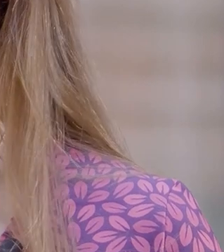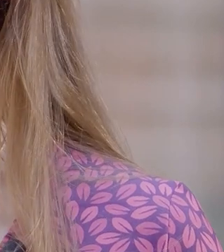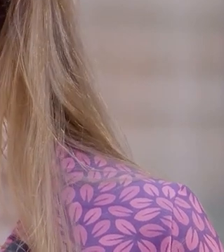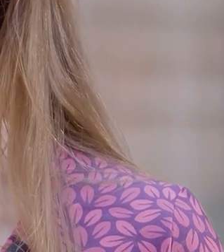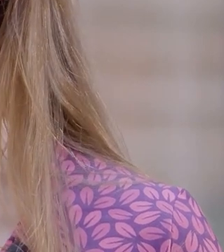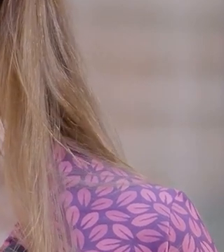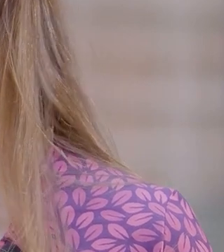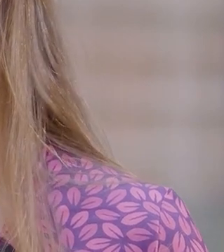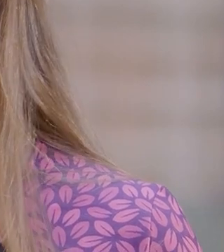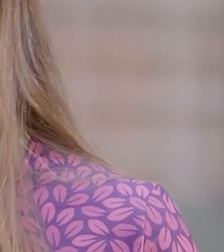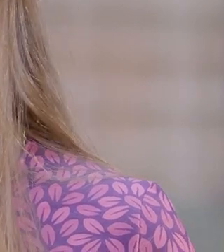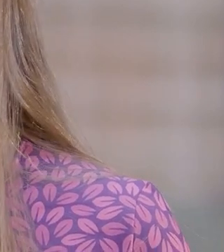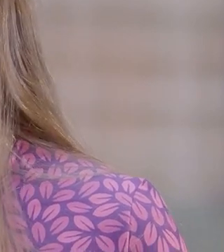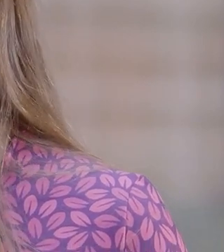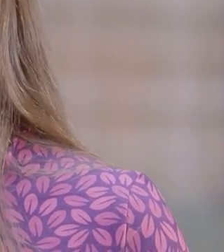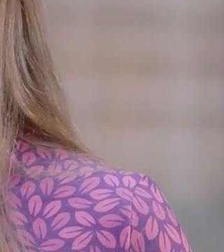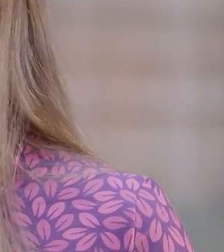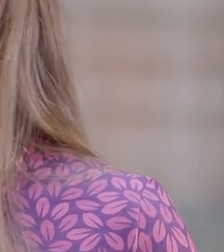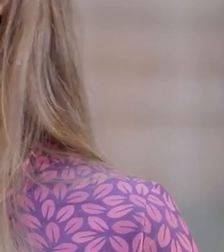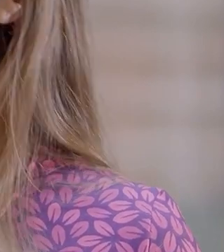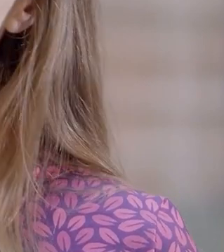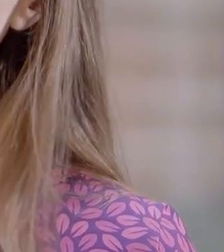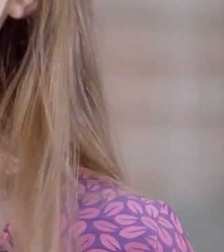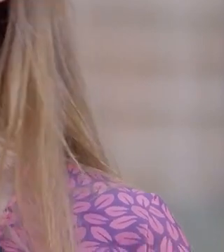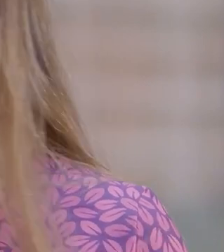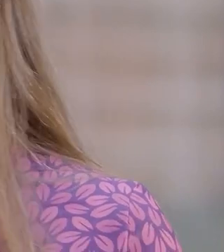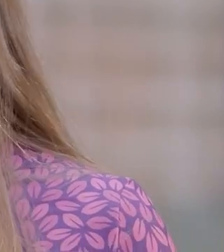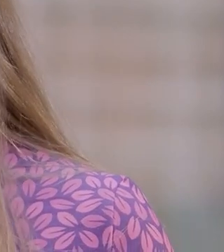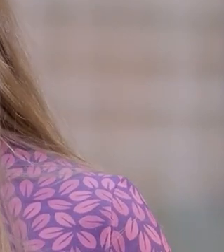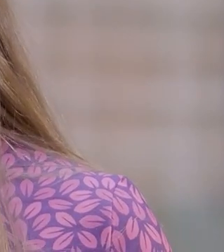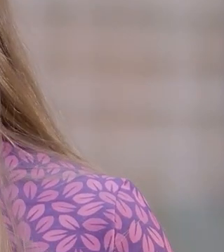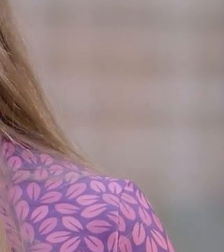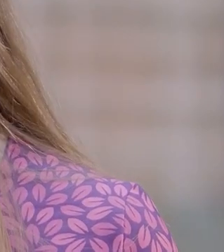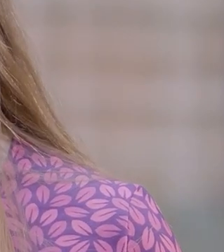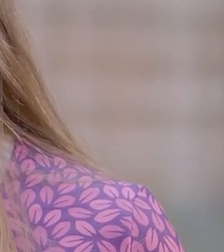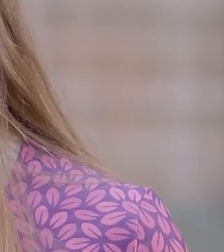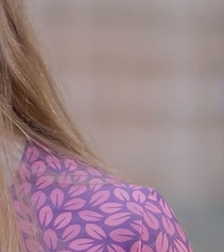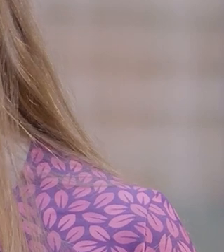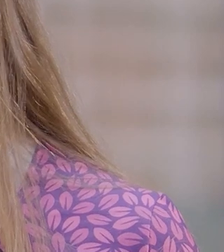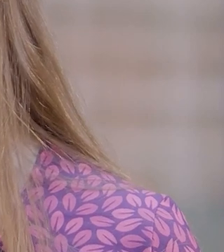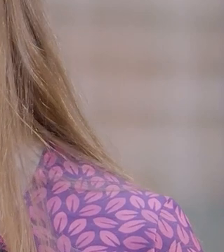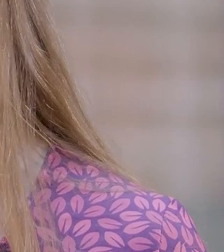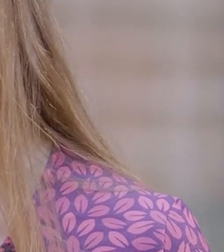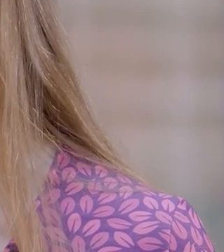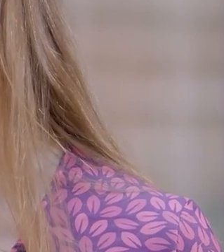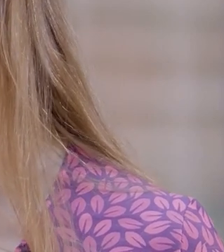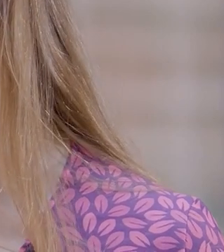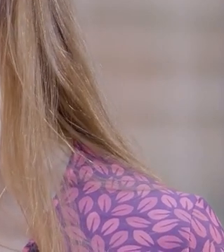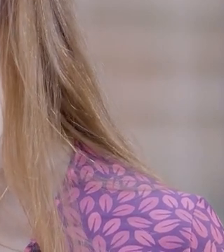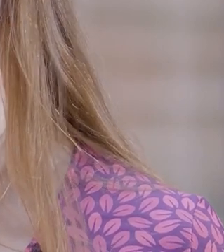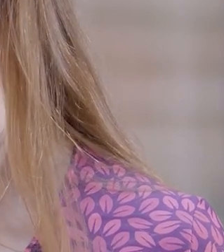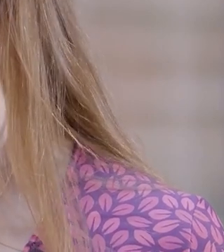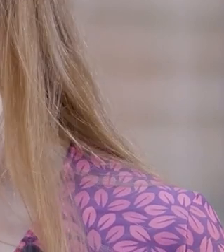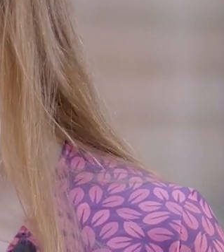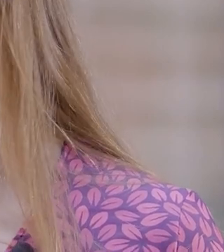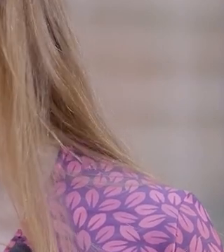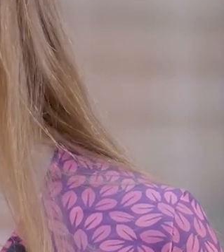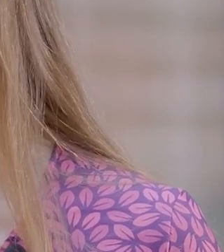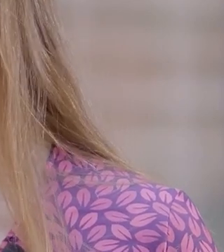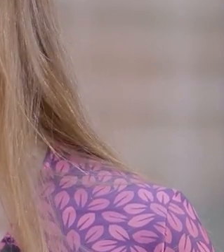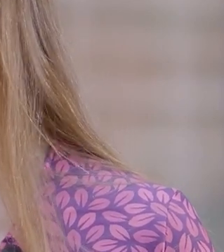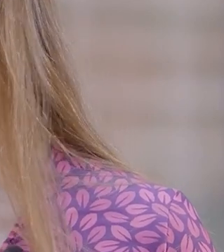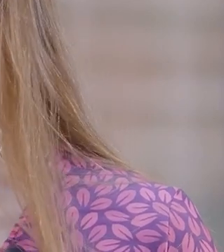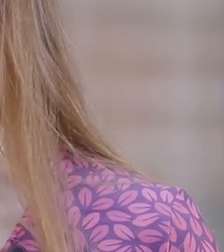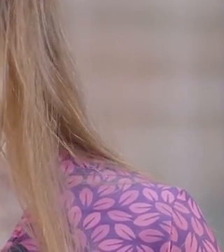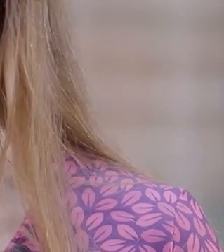jeżeli myślimy o karierze w IT lub na takich stanowiskach związanych z zarządzaniem dużym przedsiębiorstwem, na